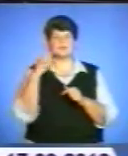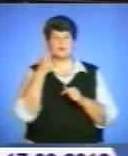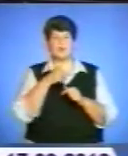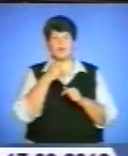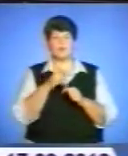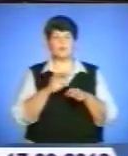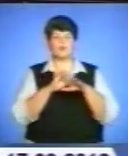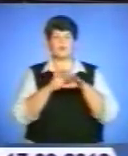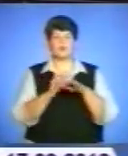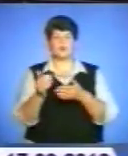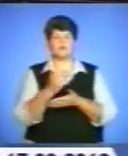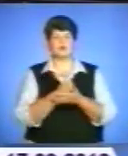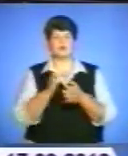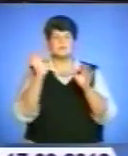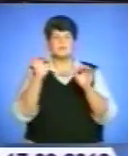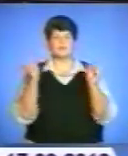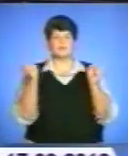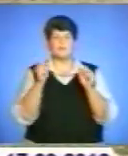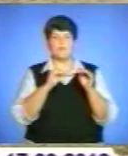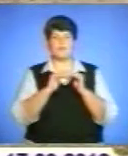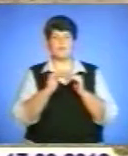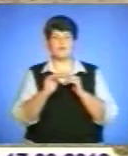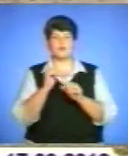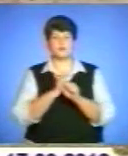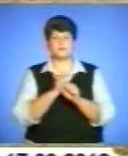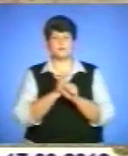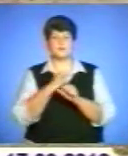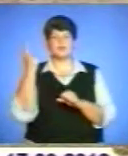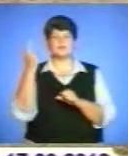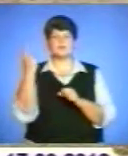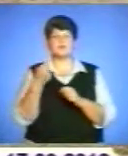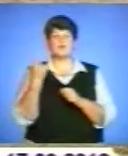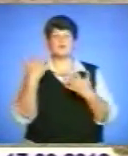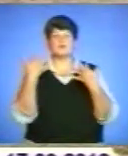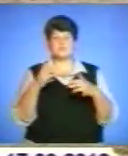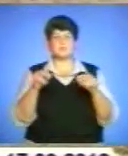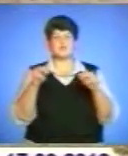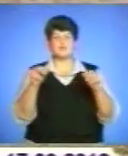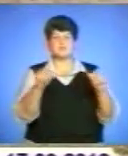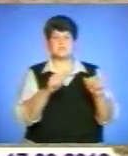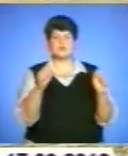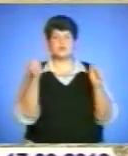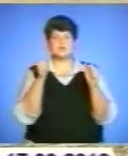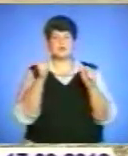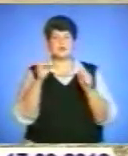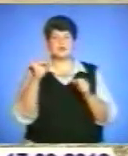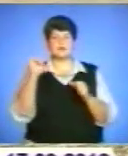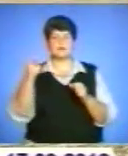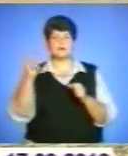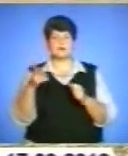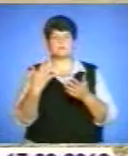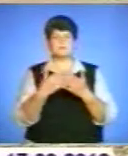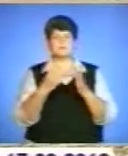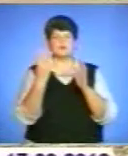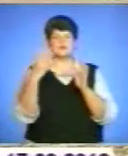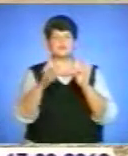комплексу осінньополювих робіт. Подробиці далі. Господарства області уже посіяли озимого ріпаку на площі майже